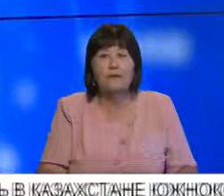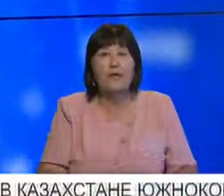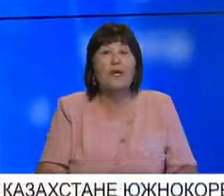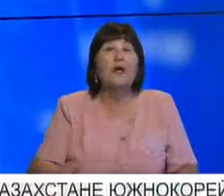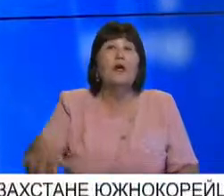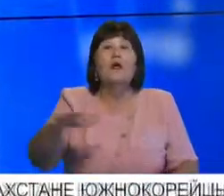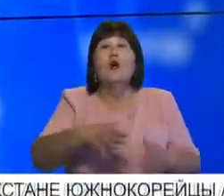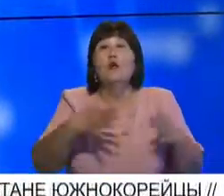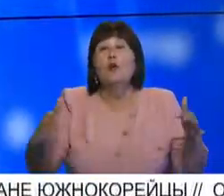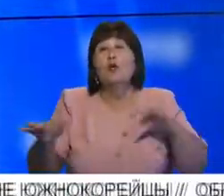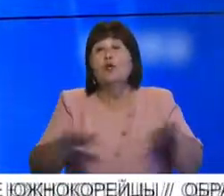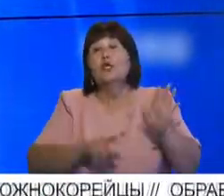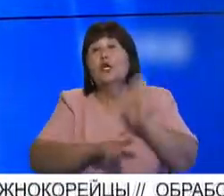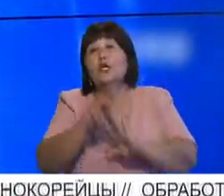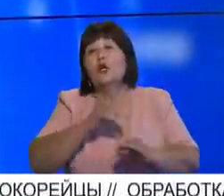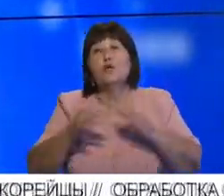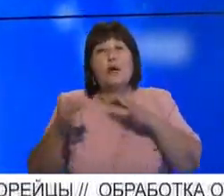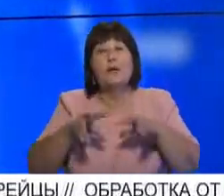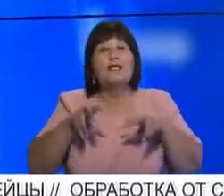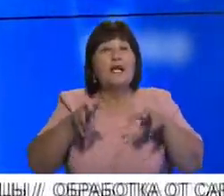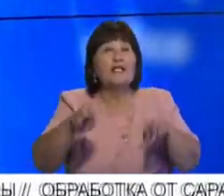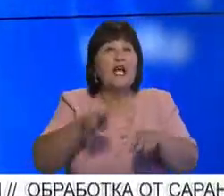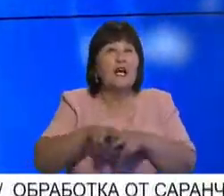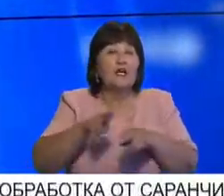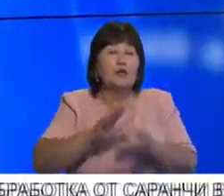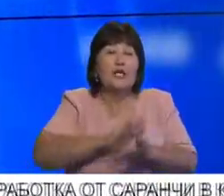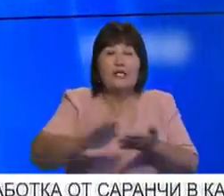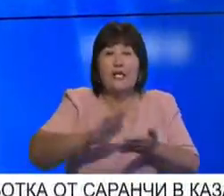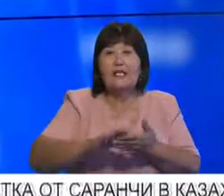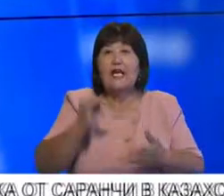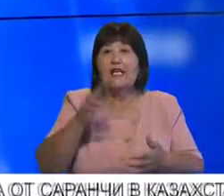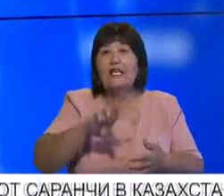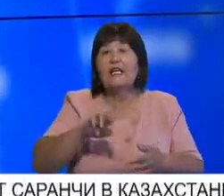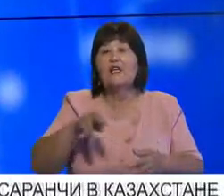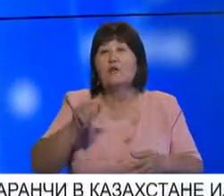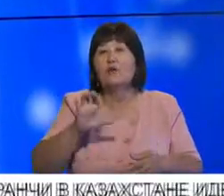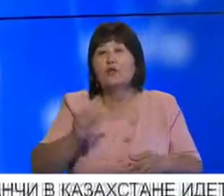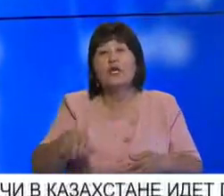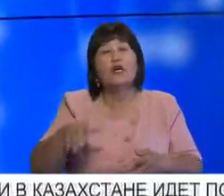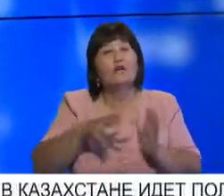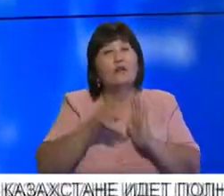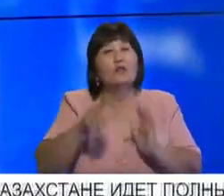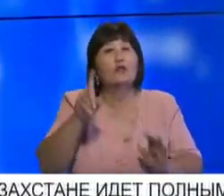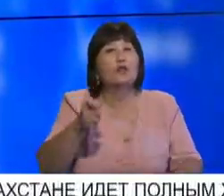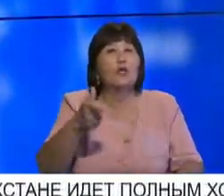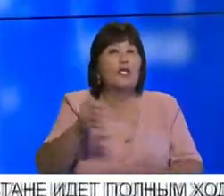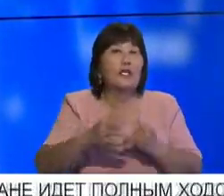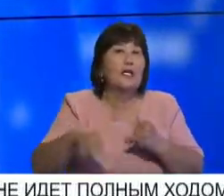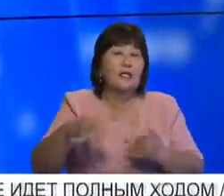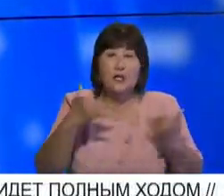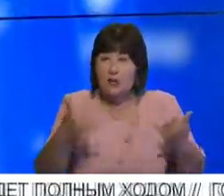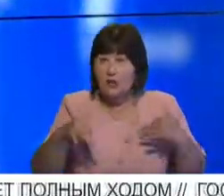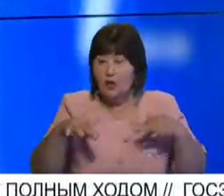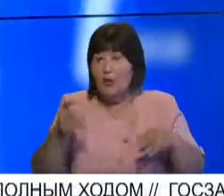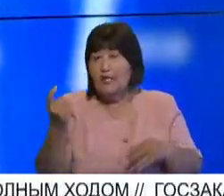в регионе полным ходом идт работа по борьбе с саранчой продезинфицировали ского пруса все 8100 геров земли сейчас